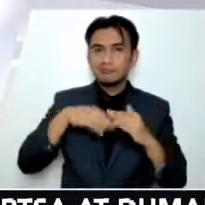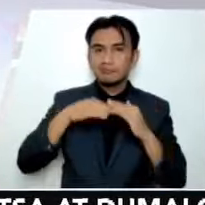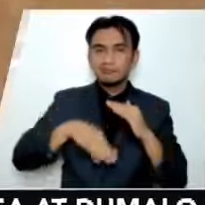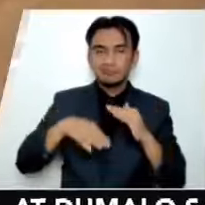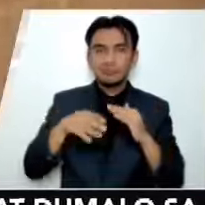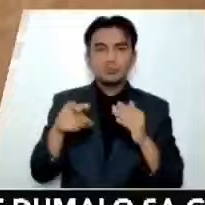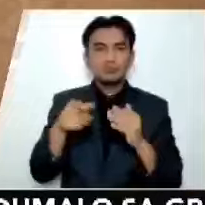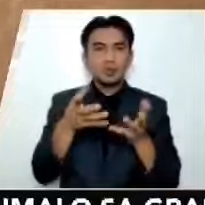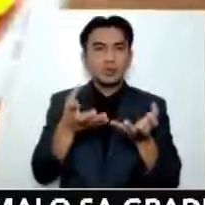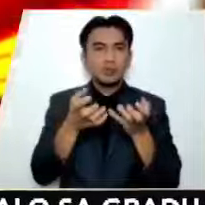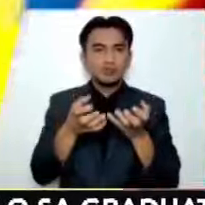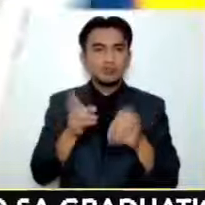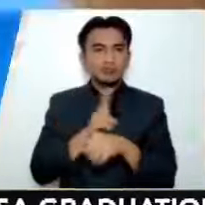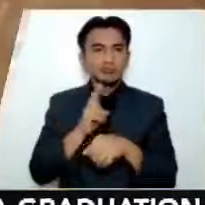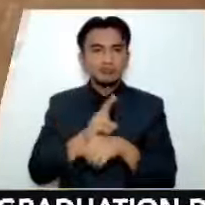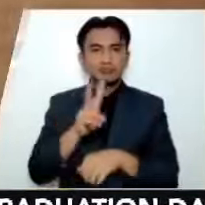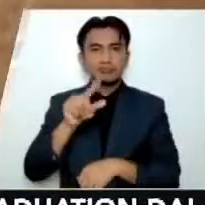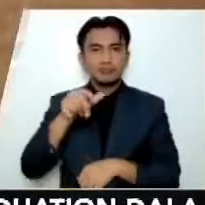Salazar.